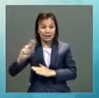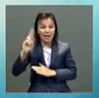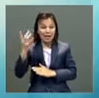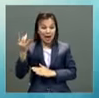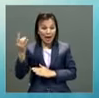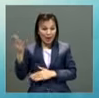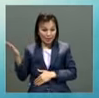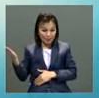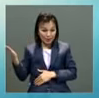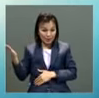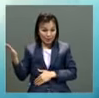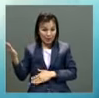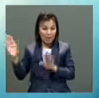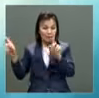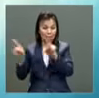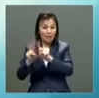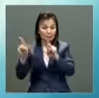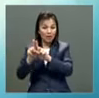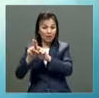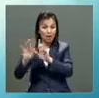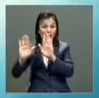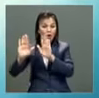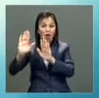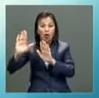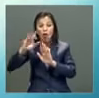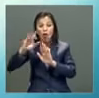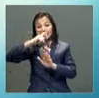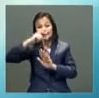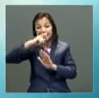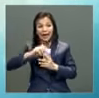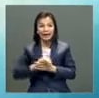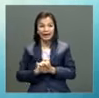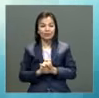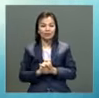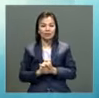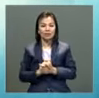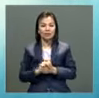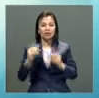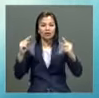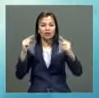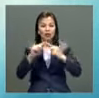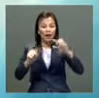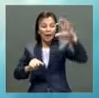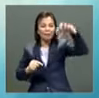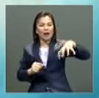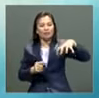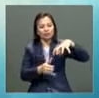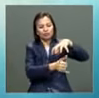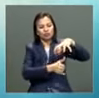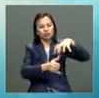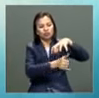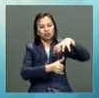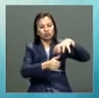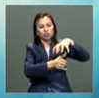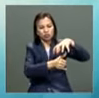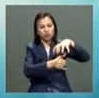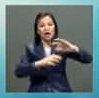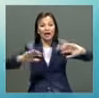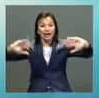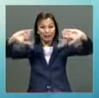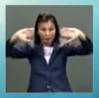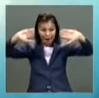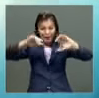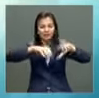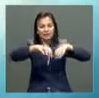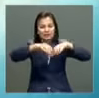อนเทนเมนต์นะครับของเราก็ถ้าท่านผู้ชมคุ้นเคยก็คือควอรันทีนนะสเตทควอรันทีนโฮมควอรัน